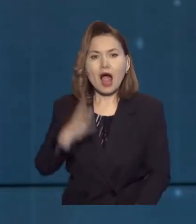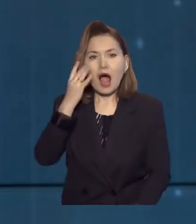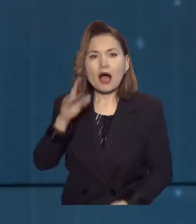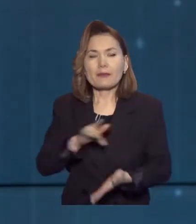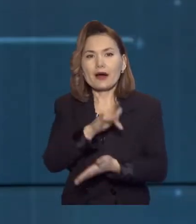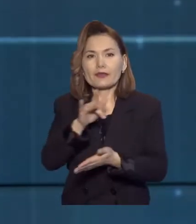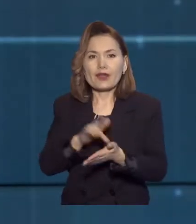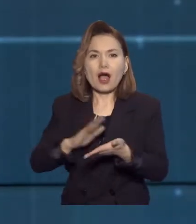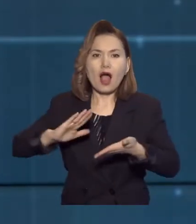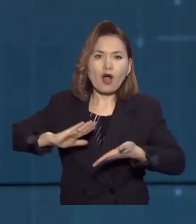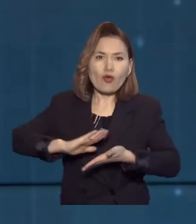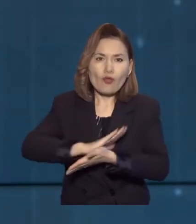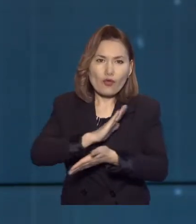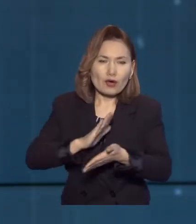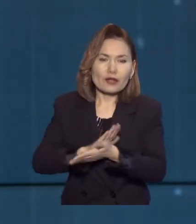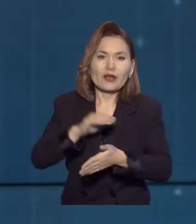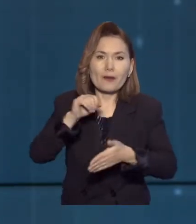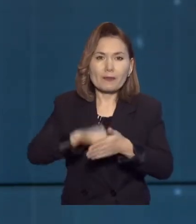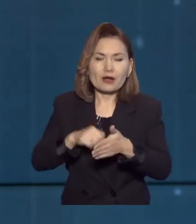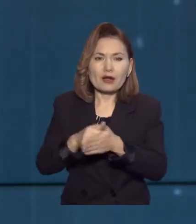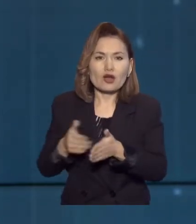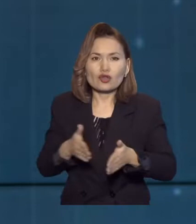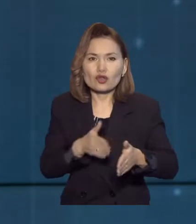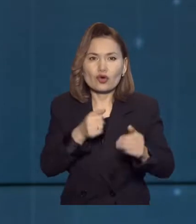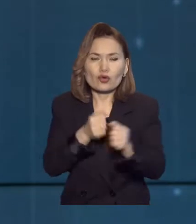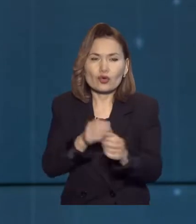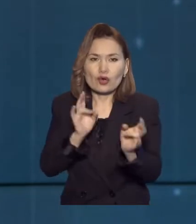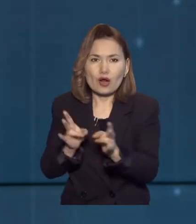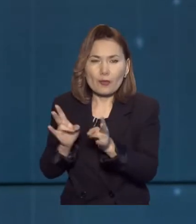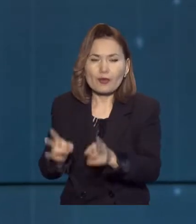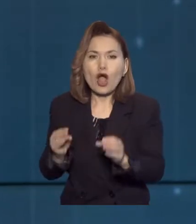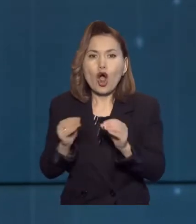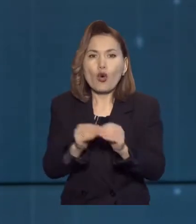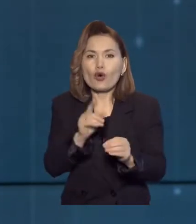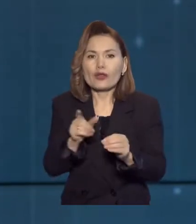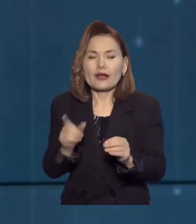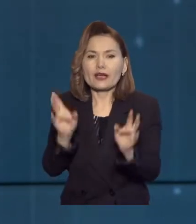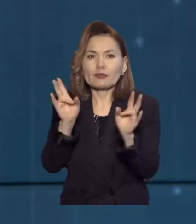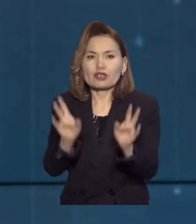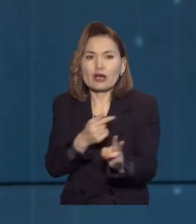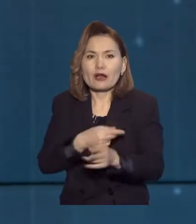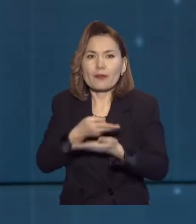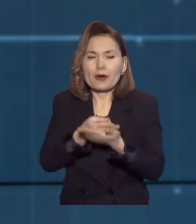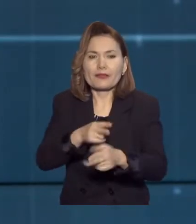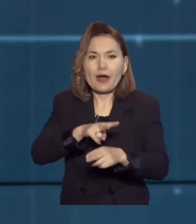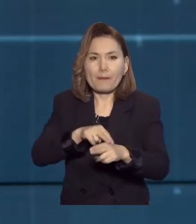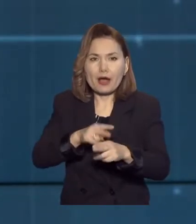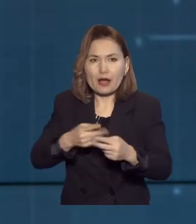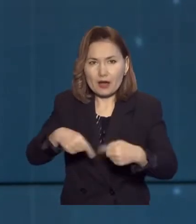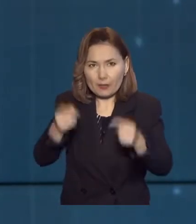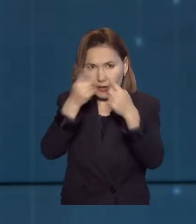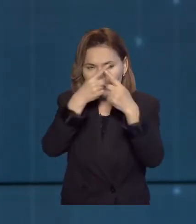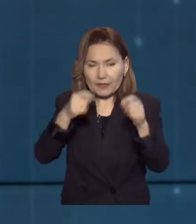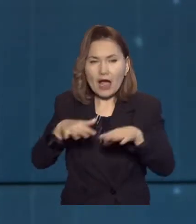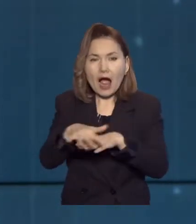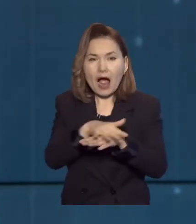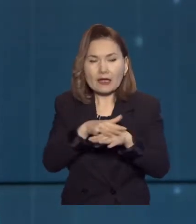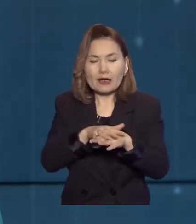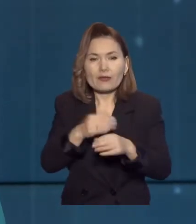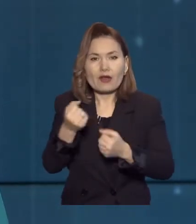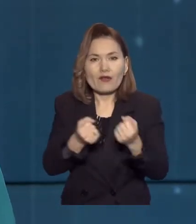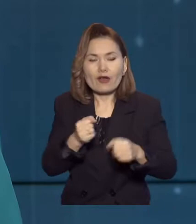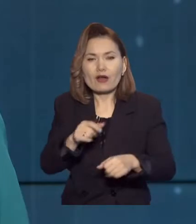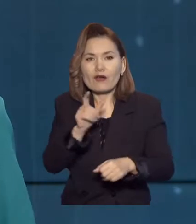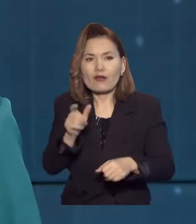Алматыда көктайғақтан жол көлік оқиғалары күрт көбейді. 10 адам түрлі жарақат алған. Полиция департаменті тұрғындарды жолда сақ болуға шақырып